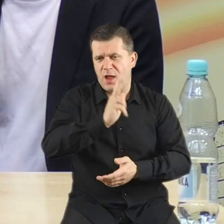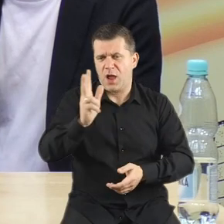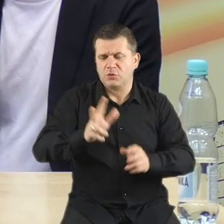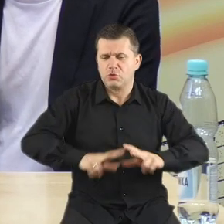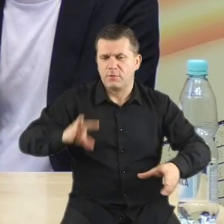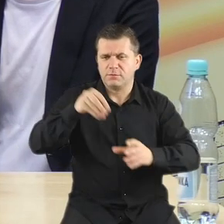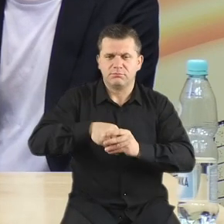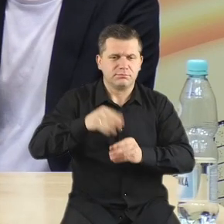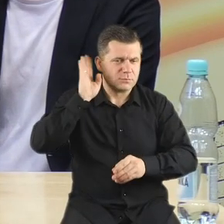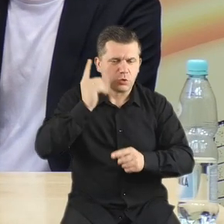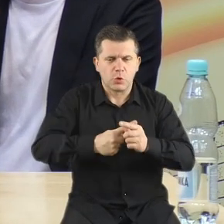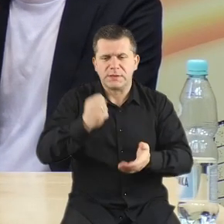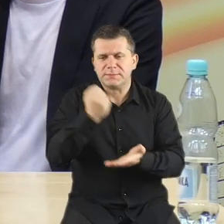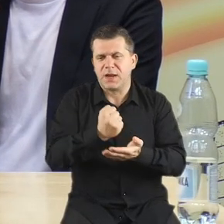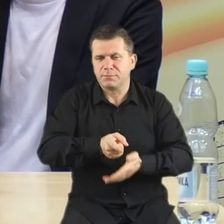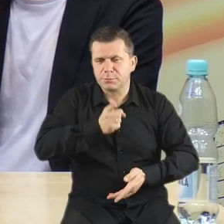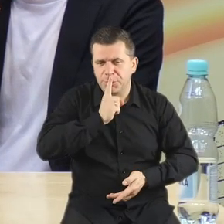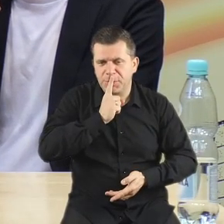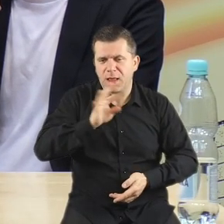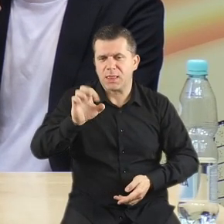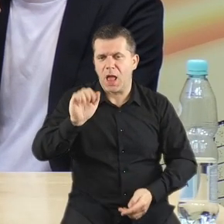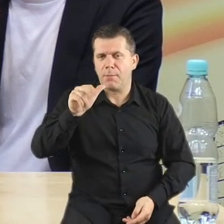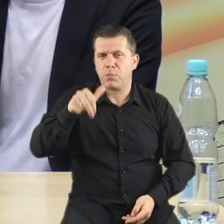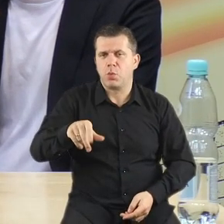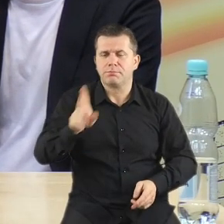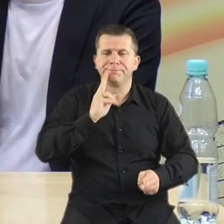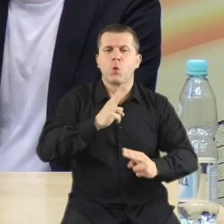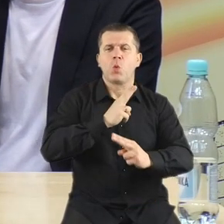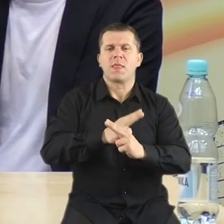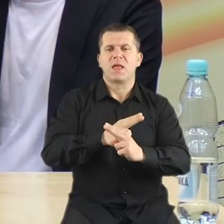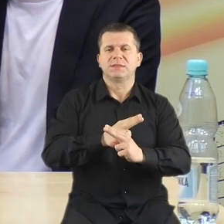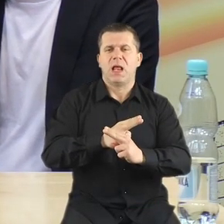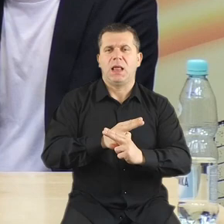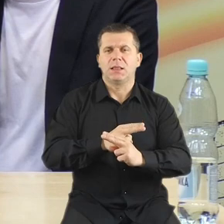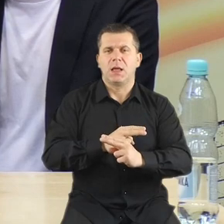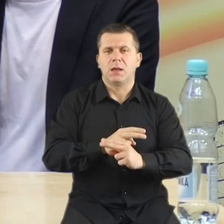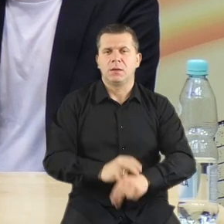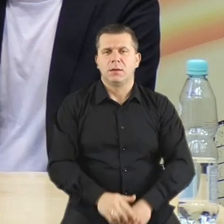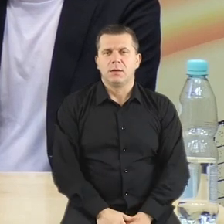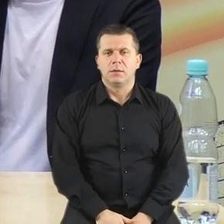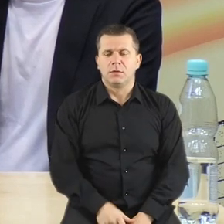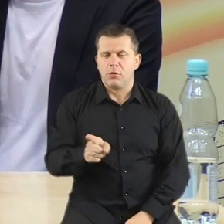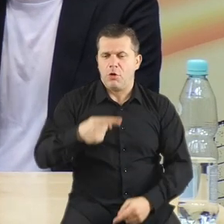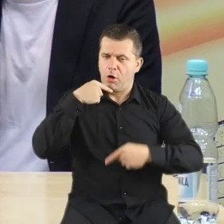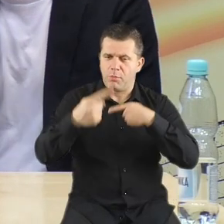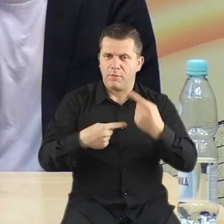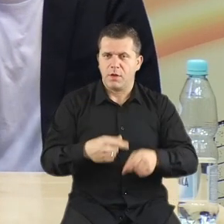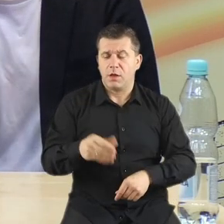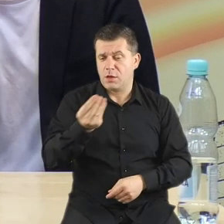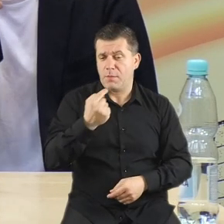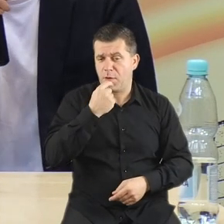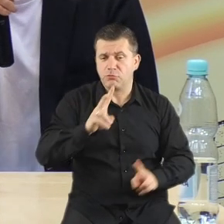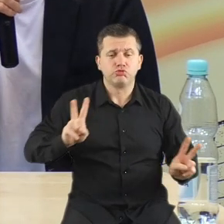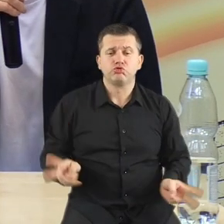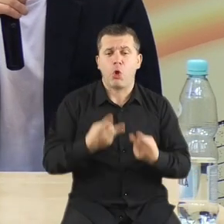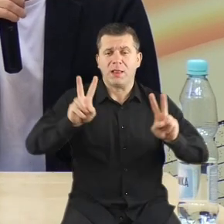tabu rodzinne, jakieś przemilczenia. I to też czyni to taką uniwersalną właściwie powieścią. Tak, też może powiem tylko